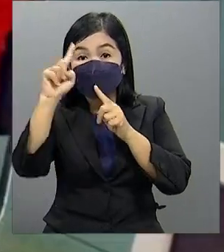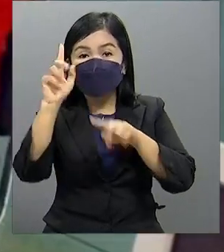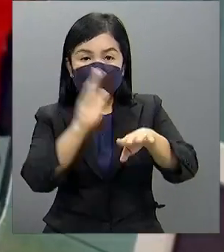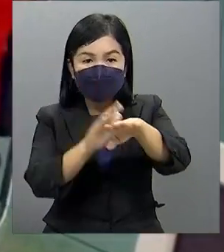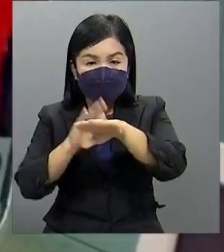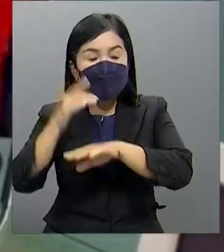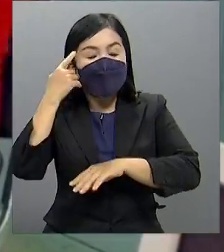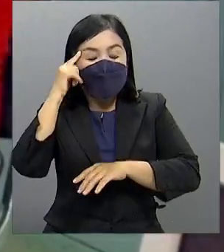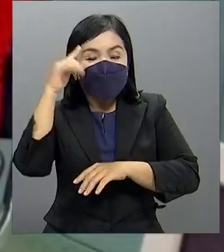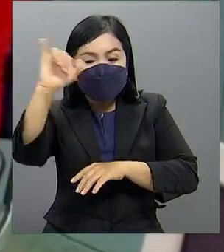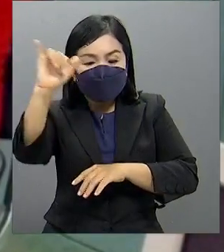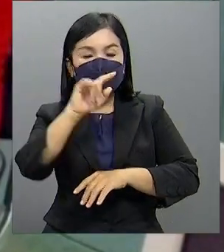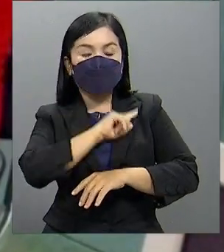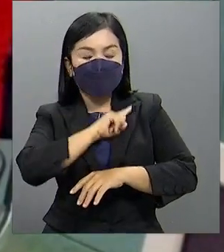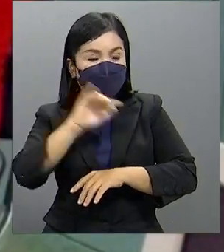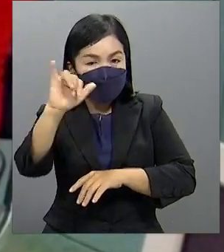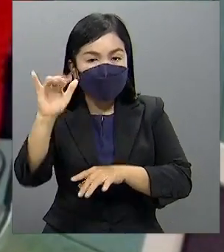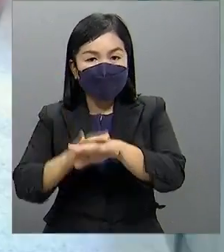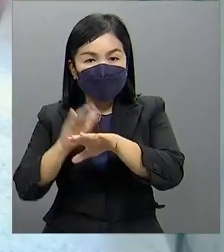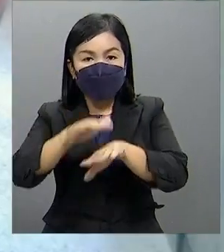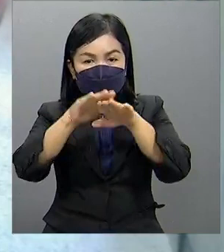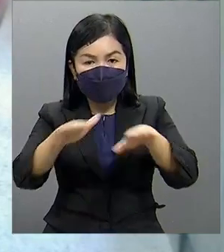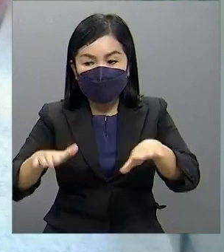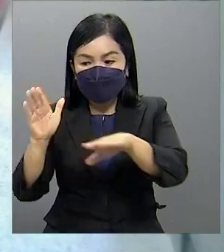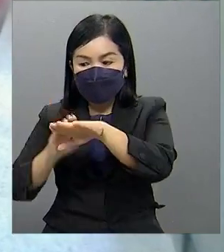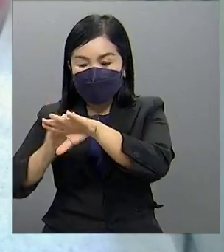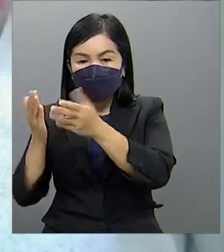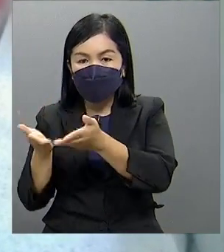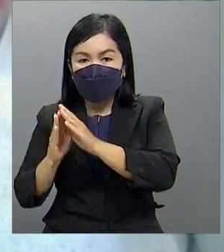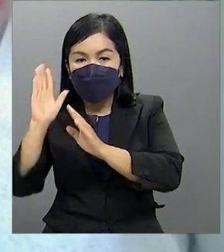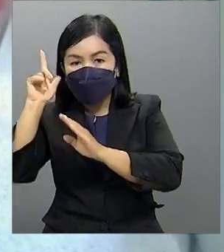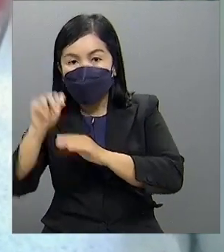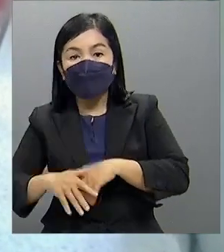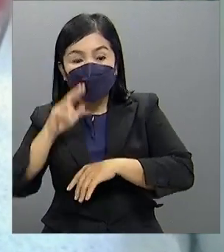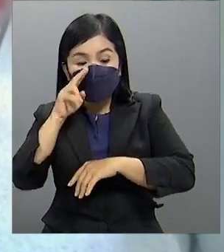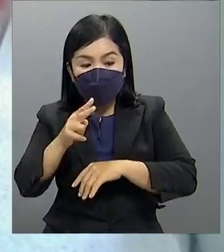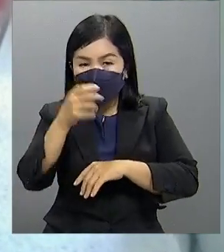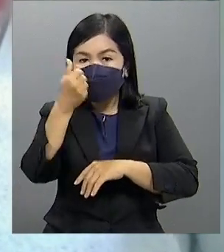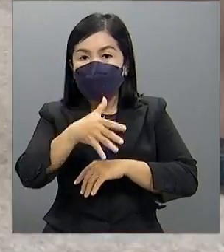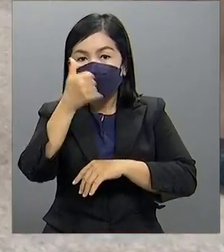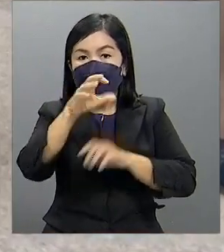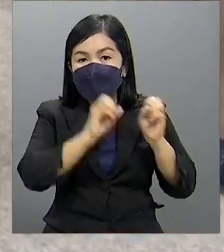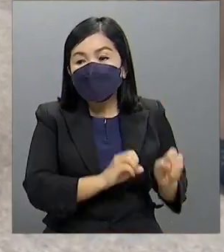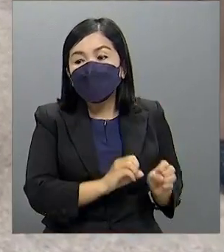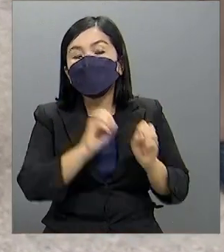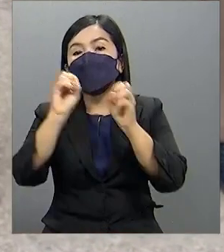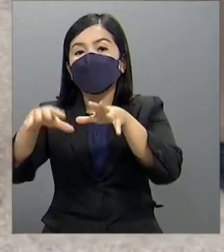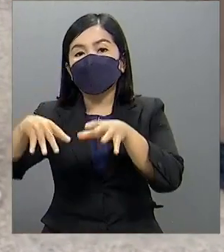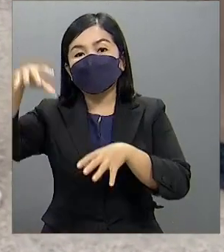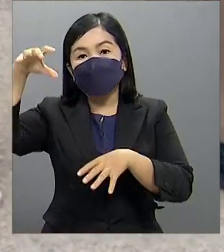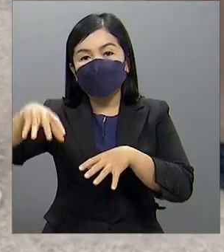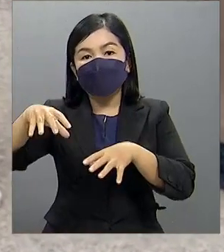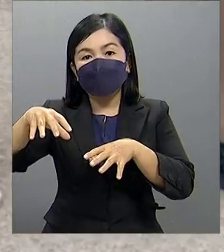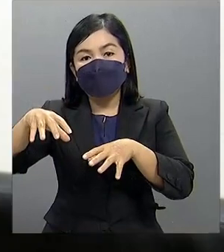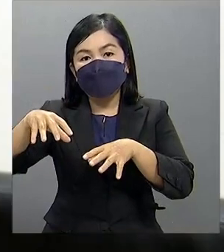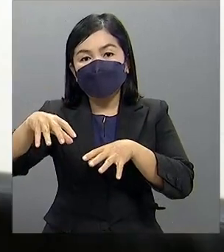ตักเตือนเด็กตักเตือนพ่อแม่ในขั้นถัดไปศาลบอกว่าเฮ้ยไม่ได้แล้วอาจจะต้องส่งไปสถานพินิจนะครับแต่ถ้าสถานพินิจแล้วยังไม่